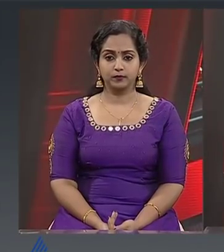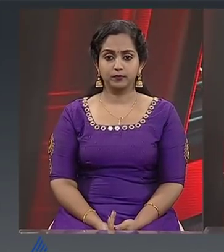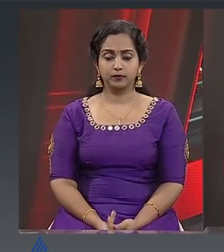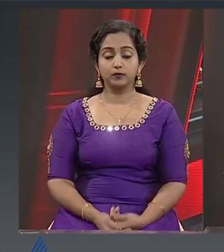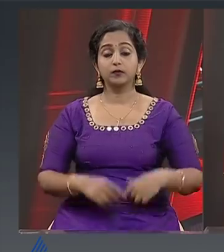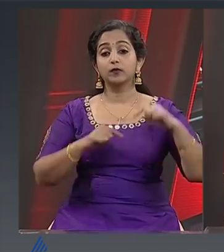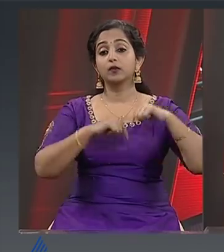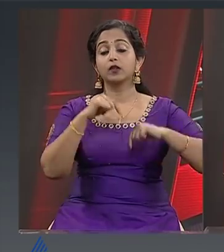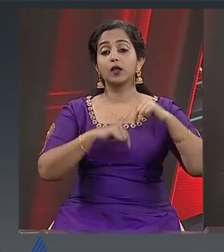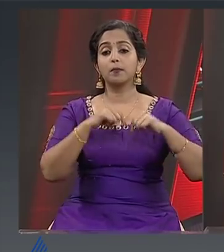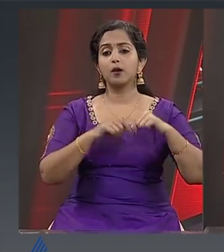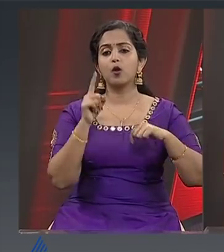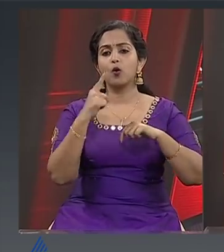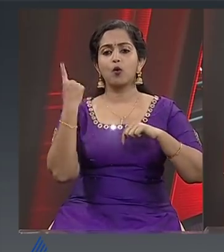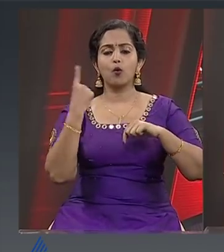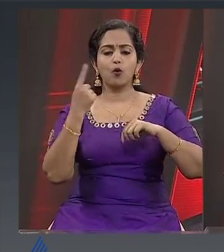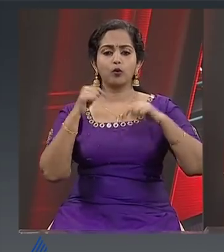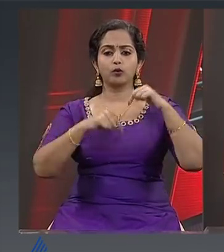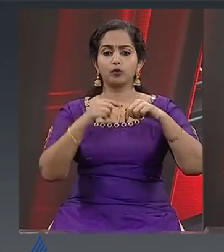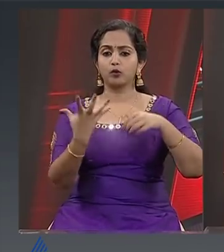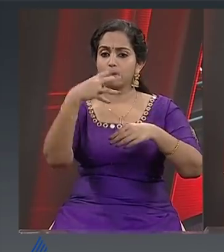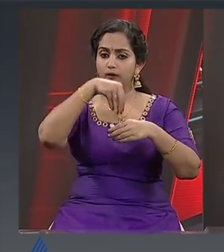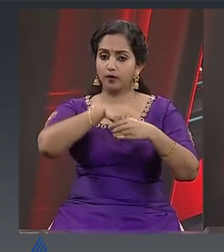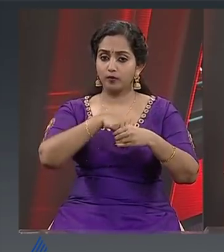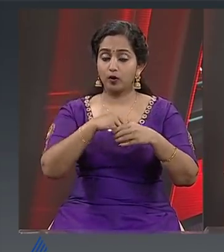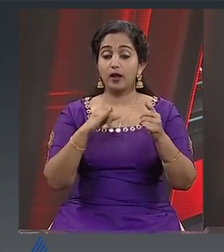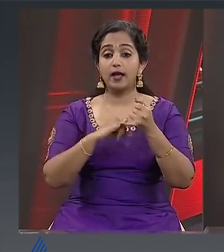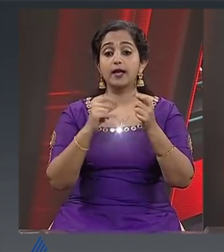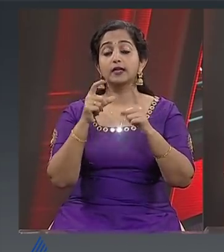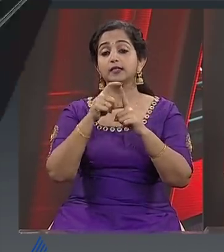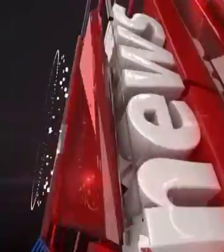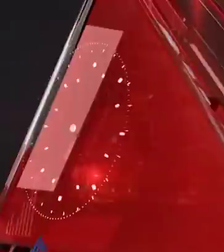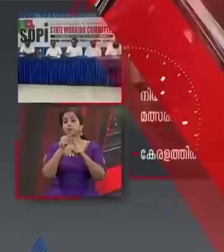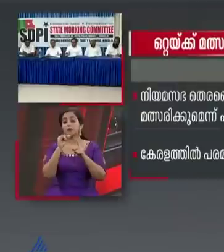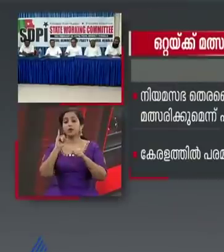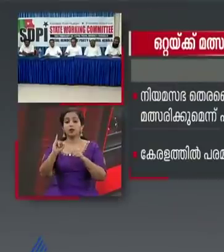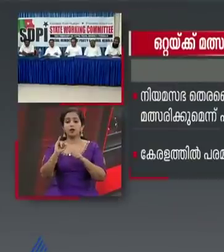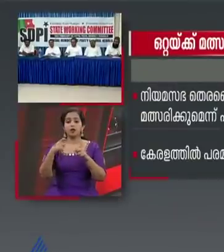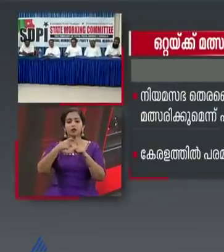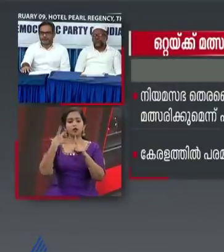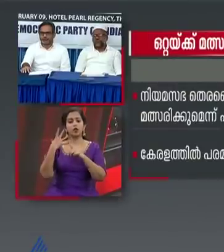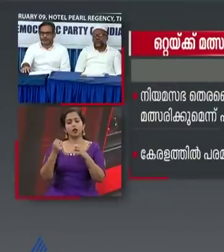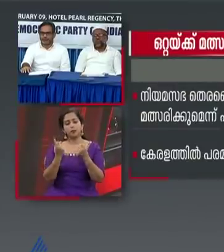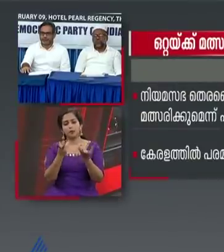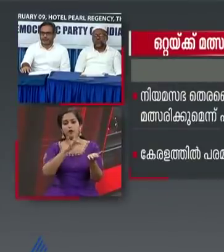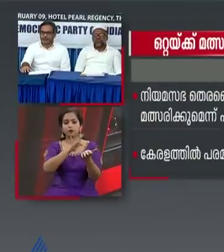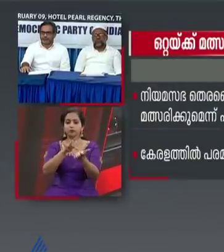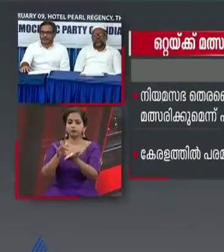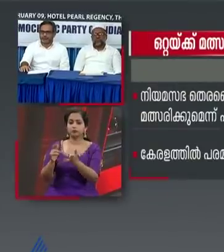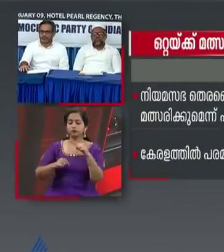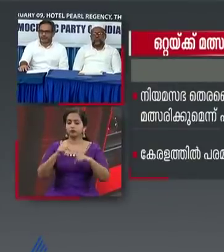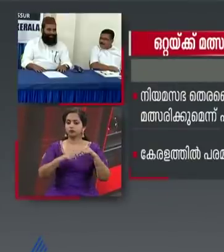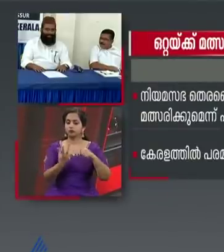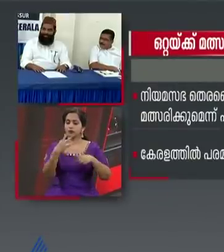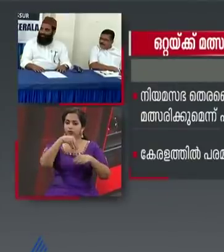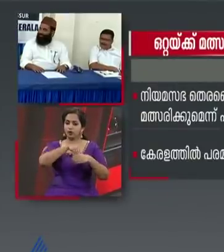നിയമസഭാ തെരഞ്ഞെടുപ്പിൽ ഒറ്റയ്ക്ക് മത്സരിക്കുമെന്ന് SDPI. കേരളത്തിൽ പരമാവധി മണ്ഡലങ്ങളിൽ മത്സരിക്കും. കേരളത്തിൽ നടക്കുന്നത് വർഗീയ